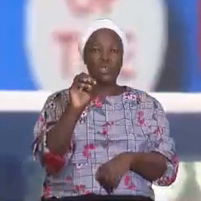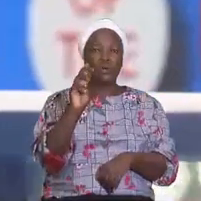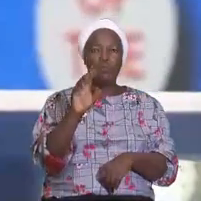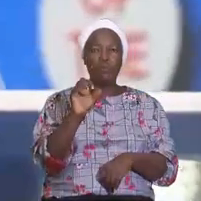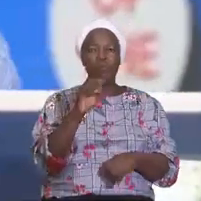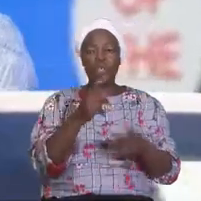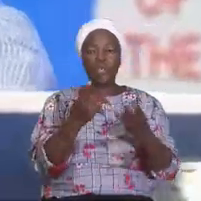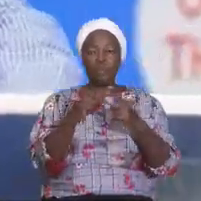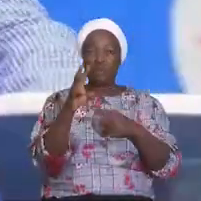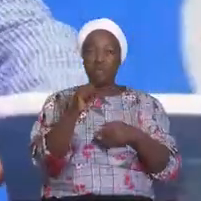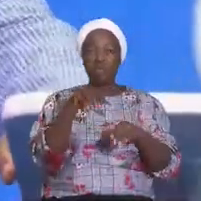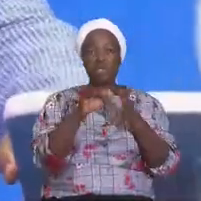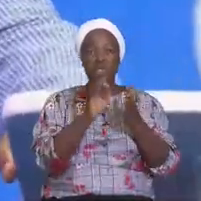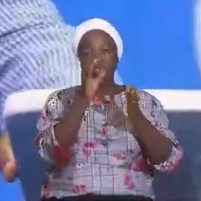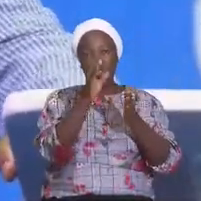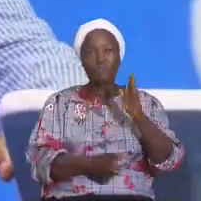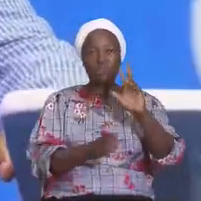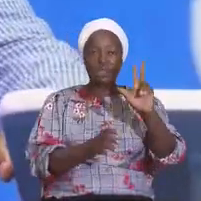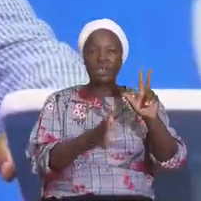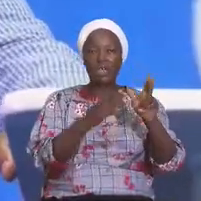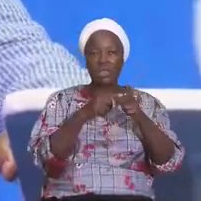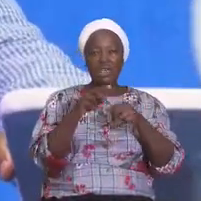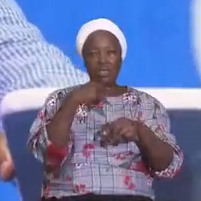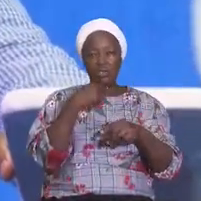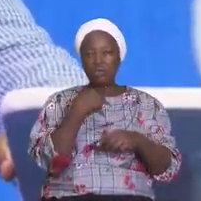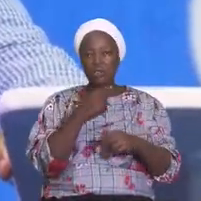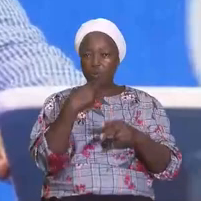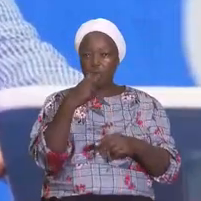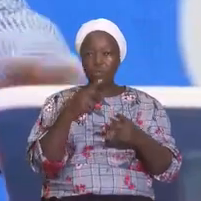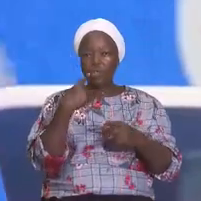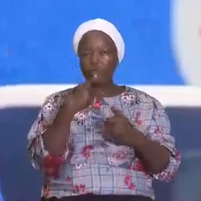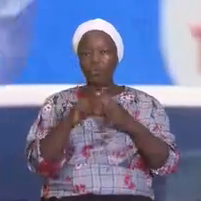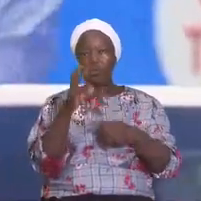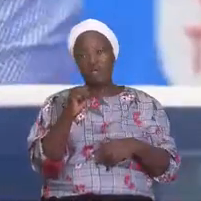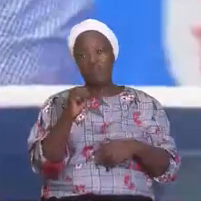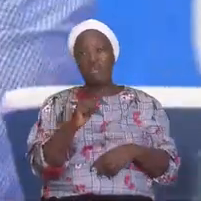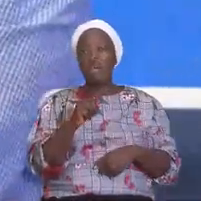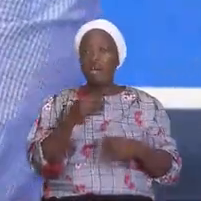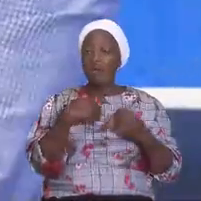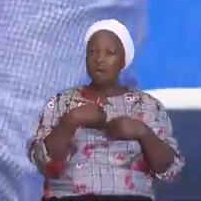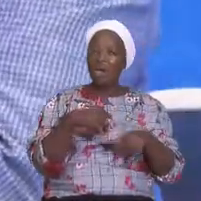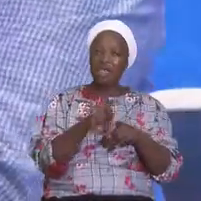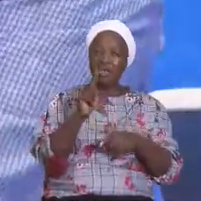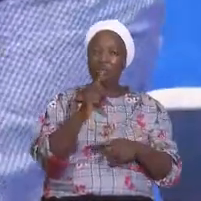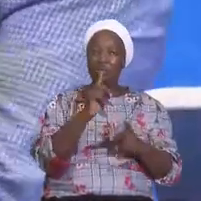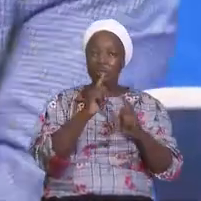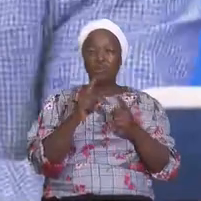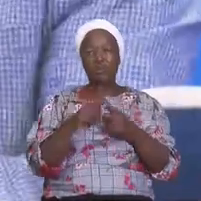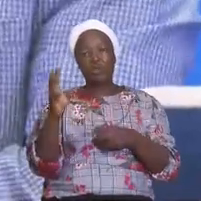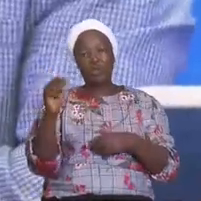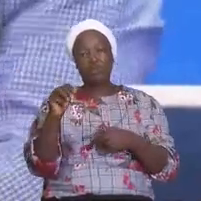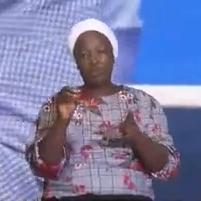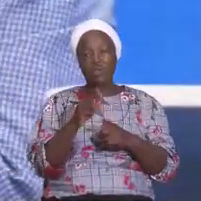terre. Nicodème est venu à lui. Dans ce chapitre 3, Nicodème lui a